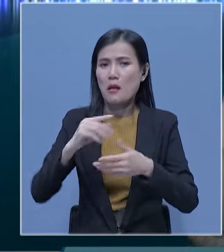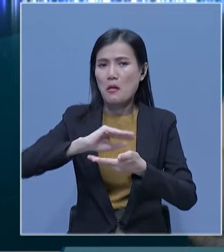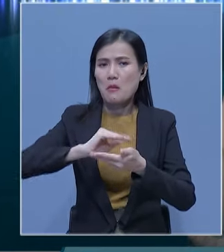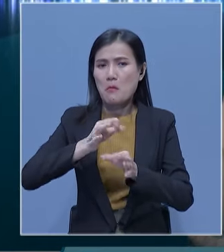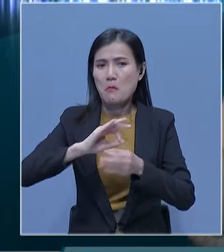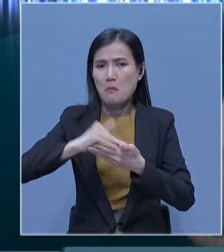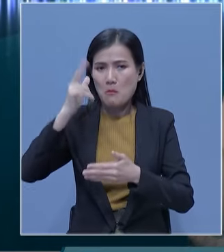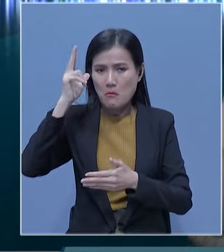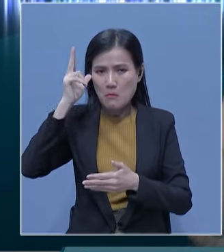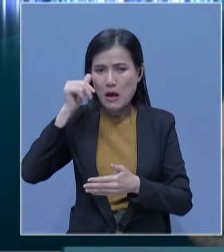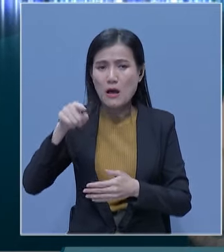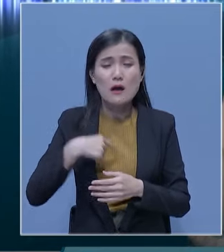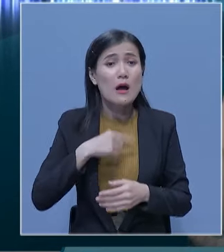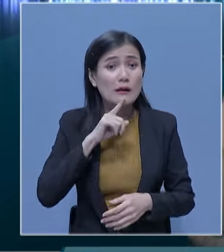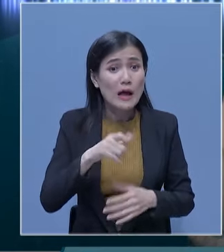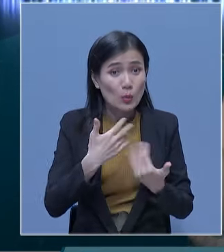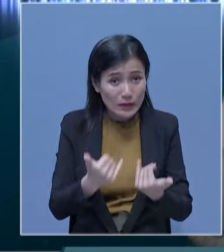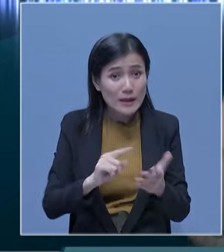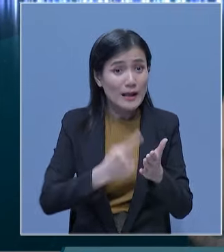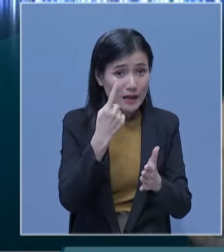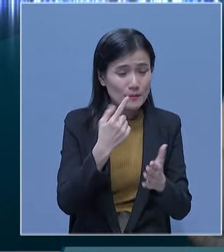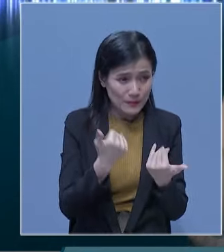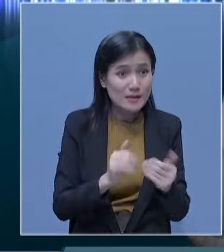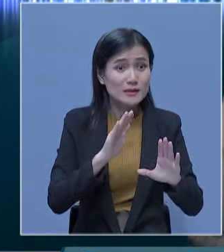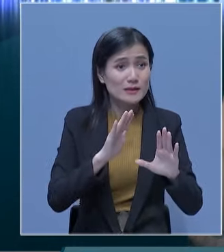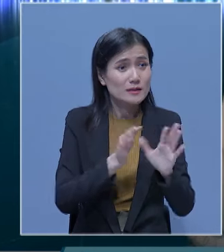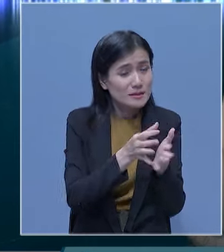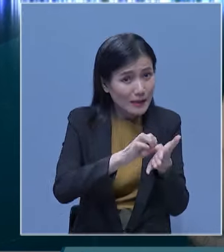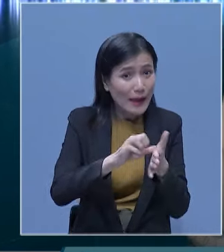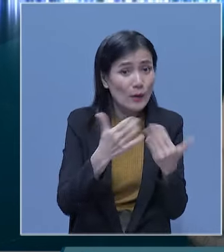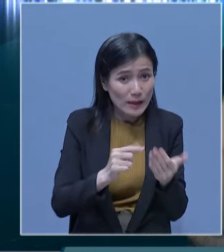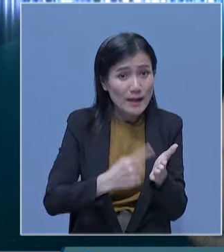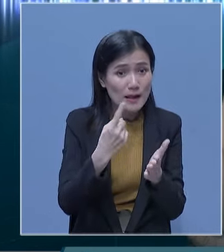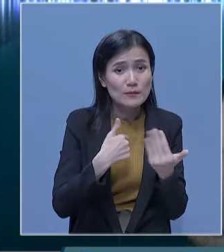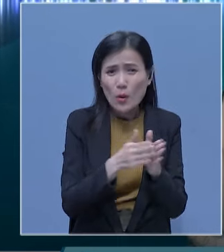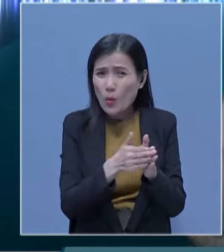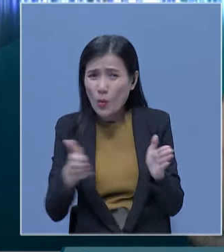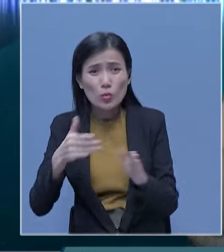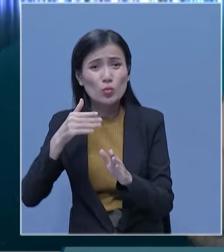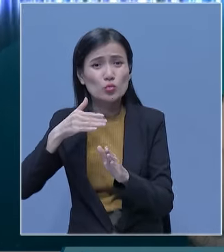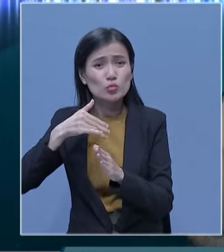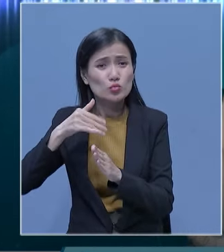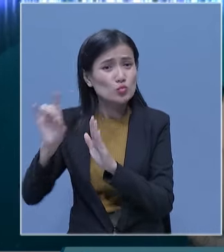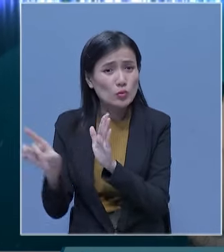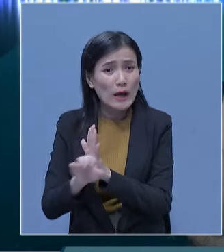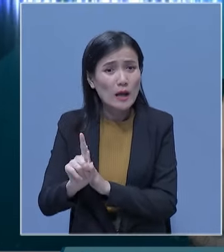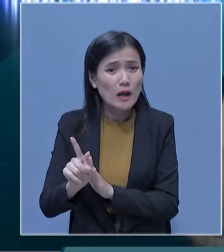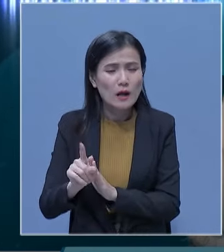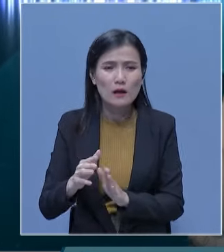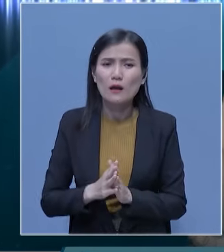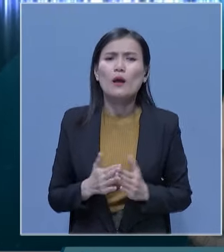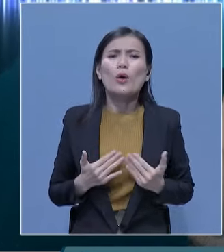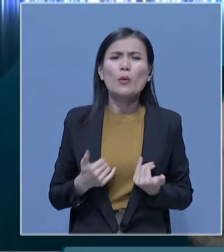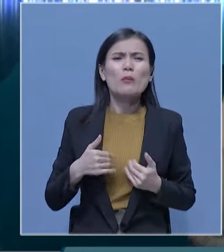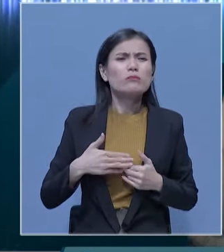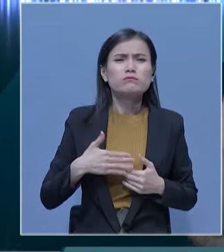วันนี้จนถึงเมื่อไหร่นะคะเดดไลน์ ก็ทำไปได้เรื่อยๆครับคืออย่างนี้พอทำใครว่างก็ไปทำธนาคารจะบันทึก